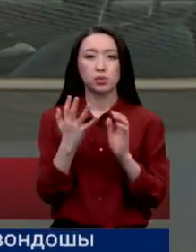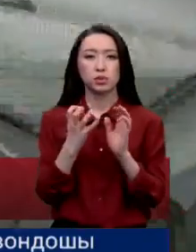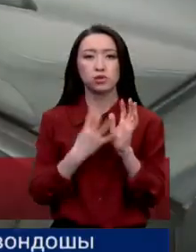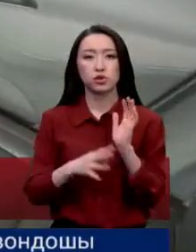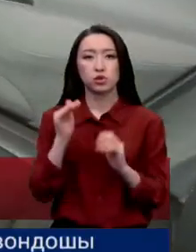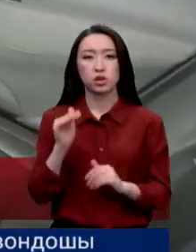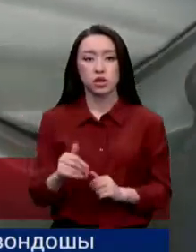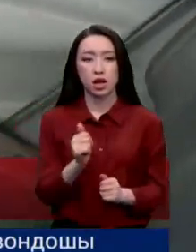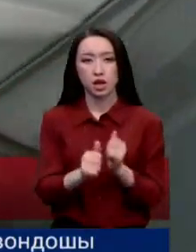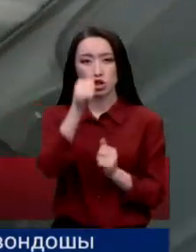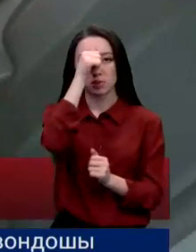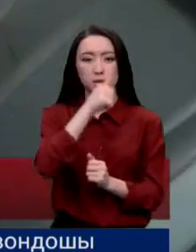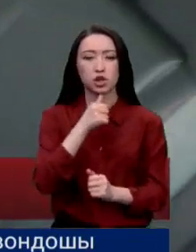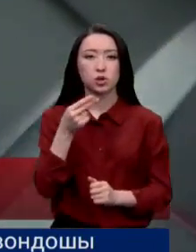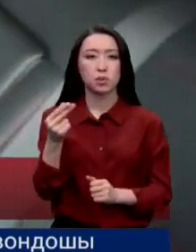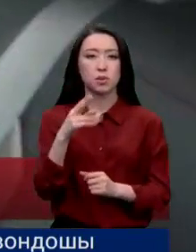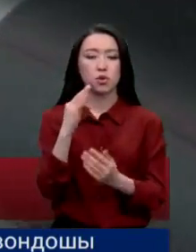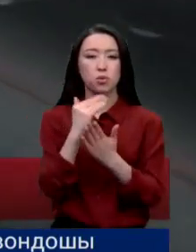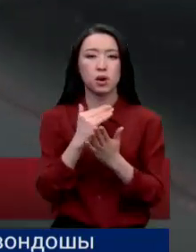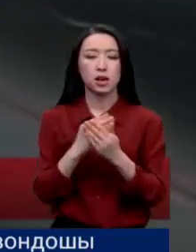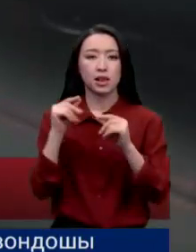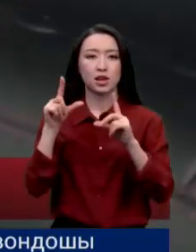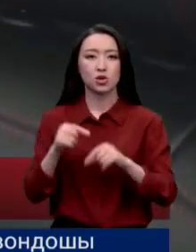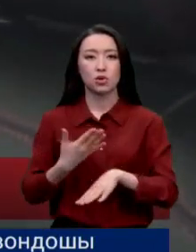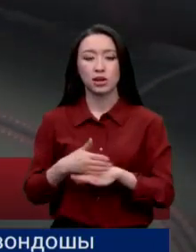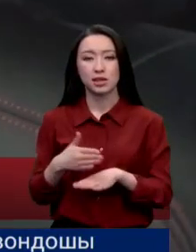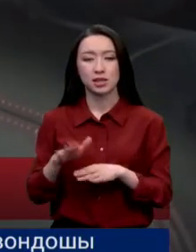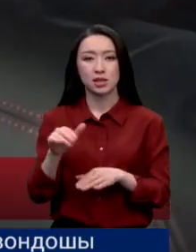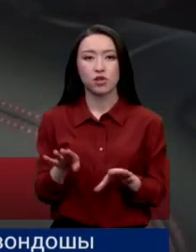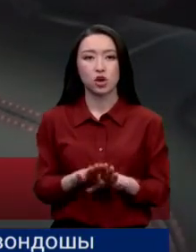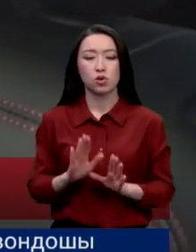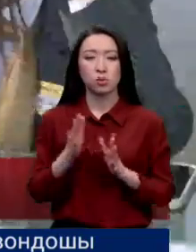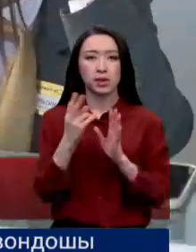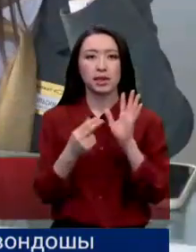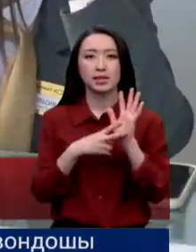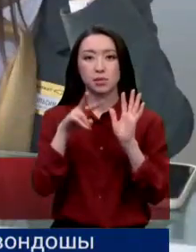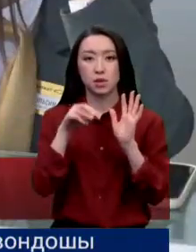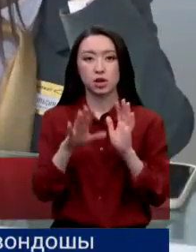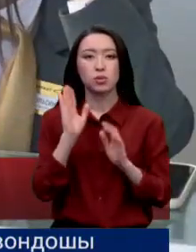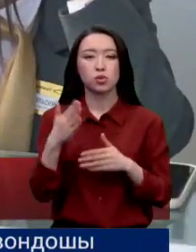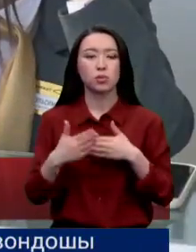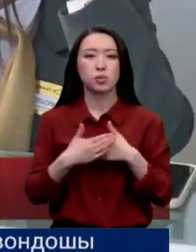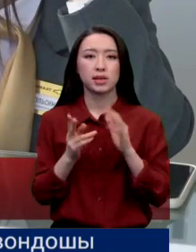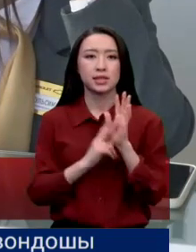тенге. Ежемесячный платеж по программе льготного автокредитования в таком случае на 7 лет будет составлять почти